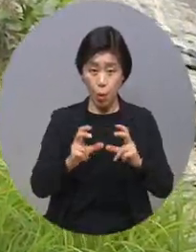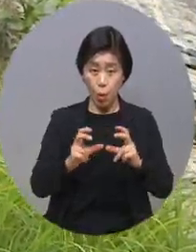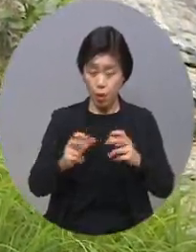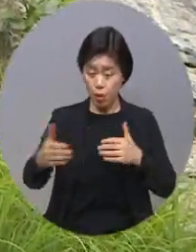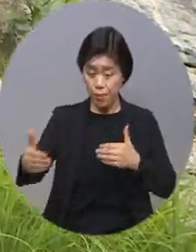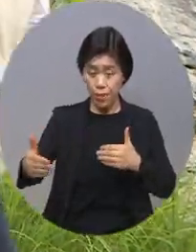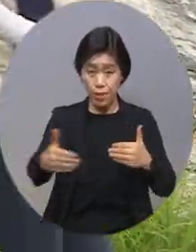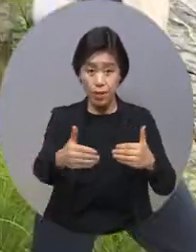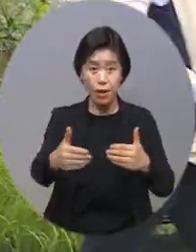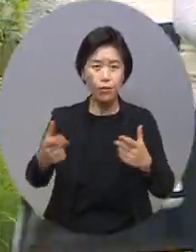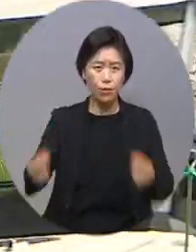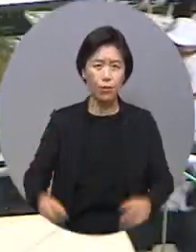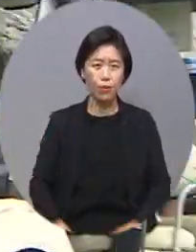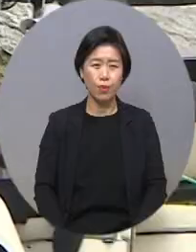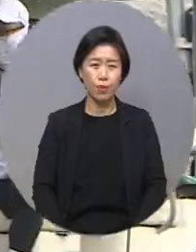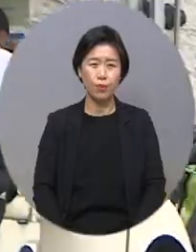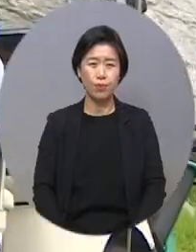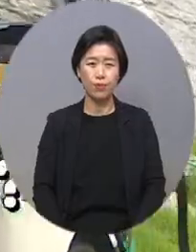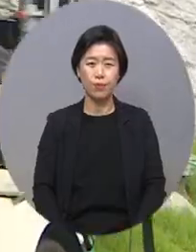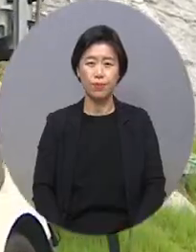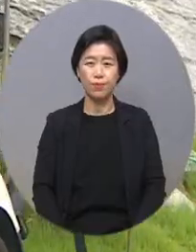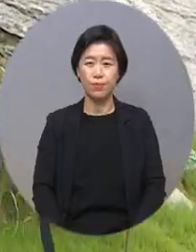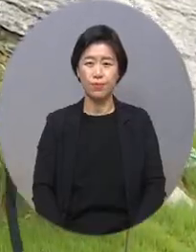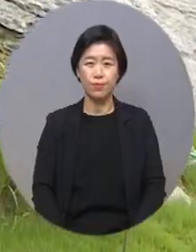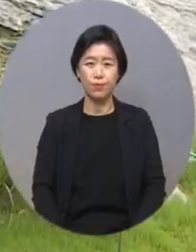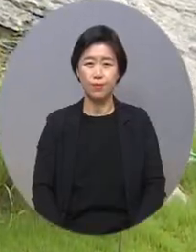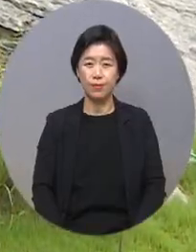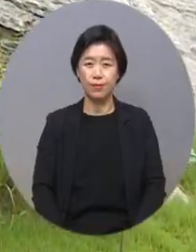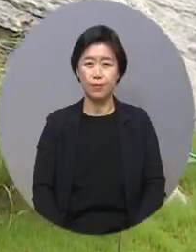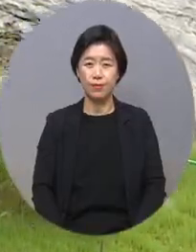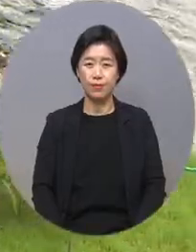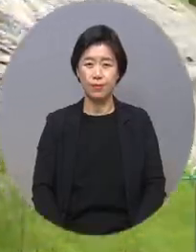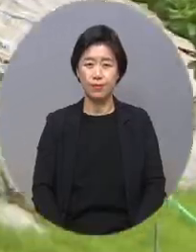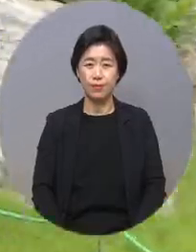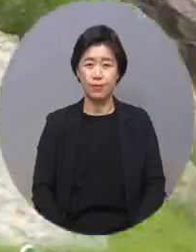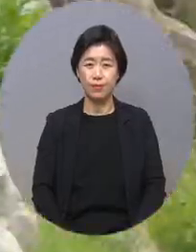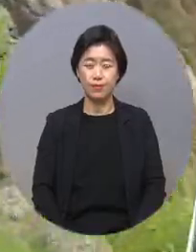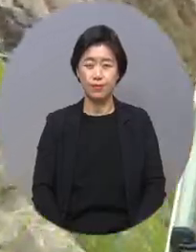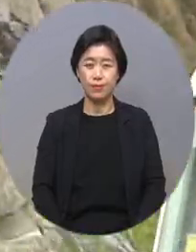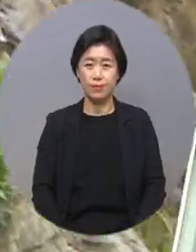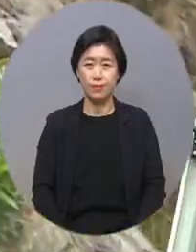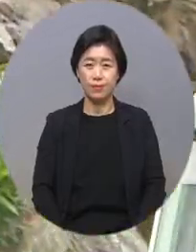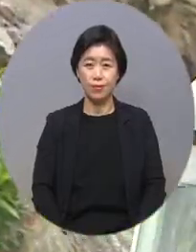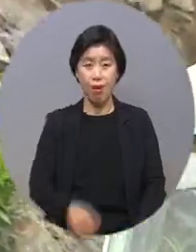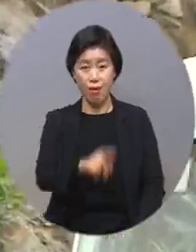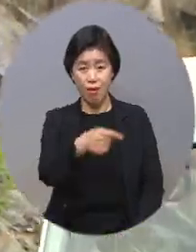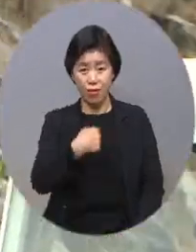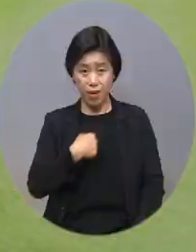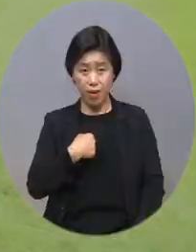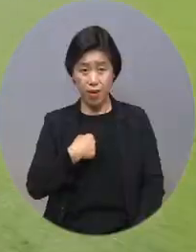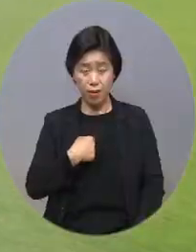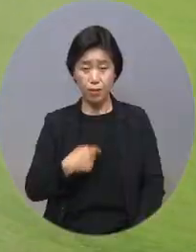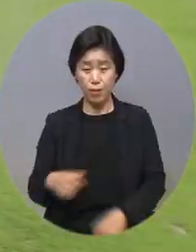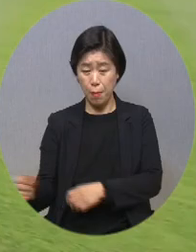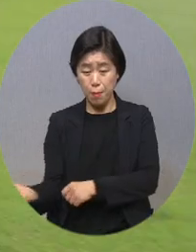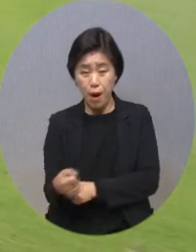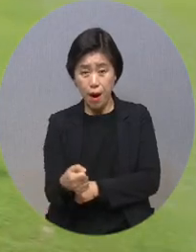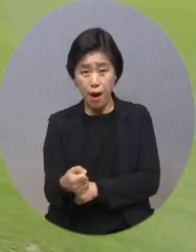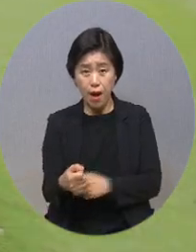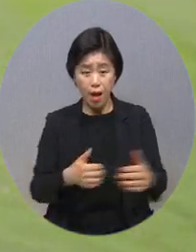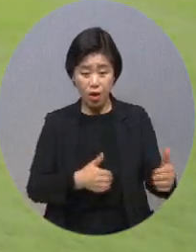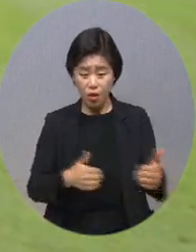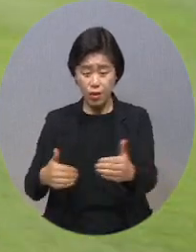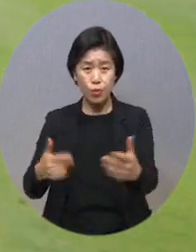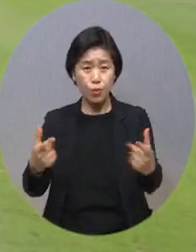나갔으면 죽었네. 아 진짜. 아 형 치마 입어야 되는 거 아니야? 비거리 나랑 똑같으면 어떡할 거야? 어우 죽을